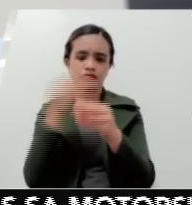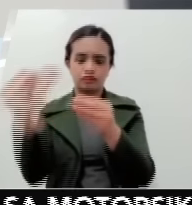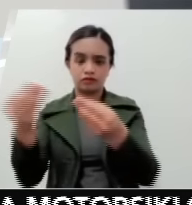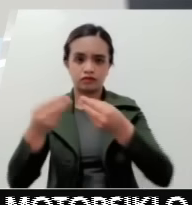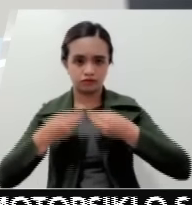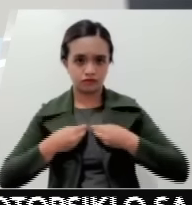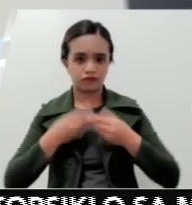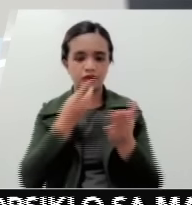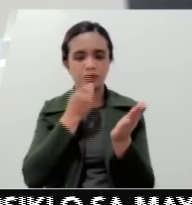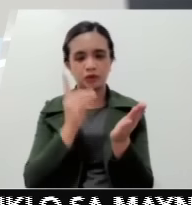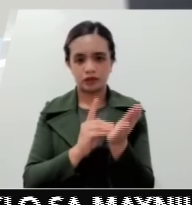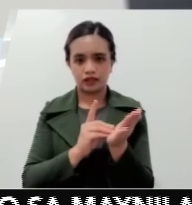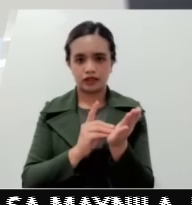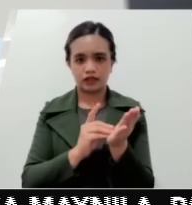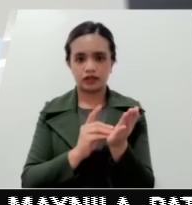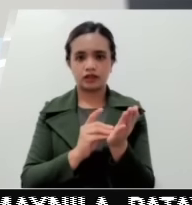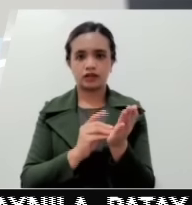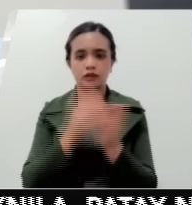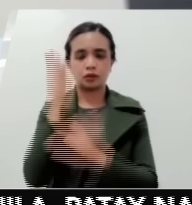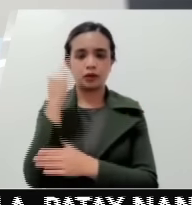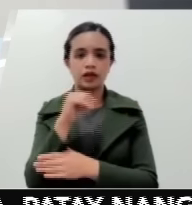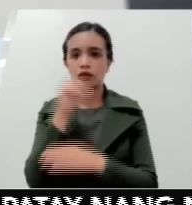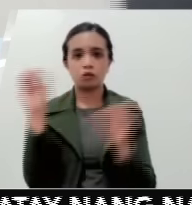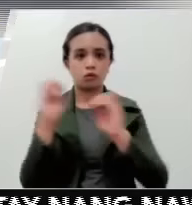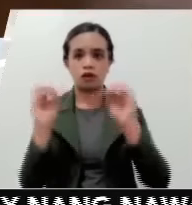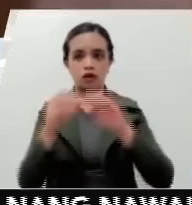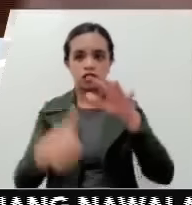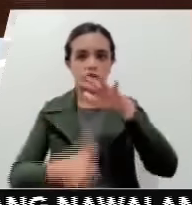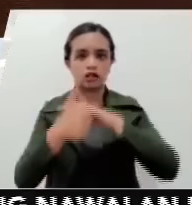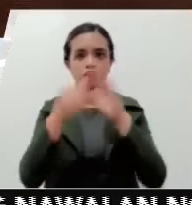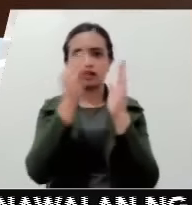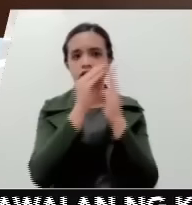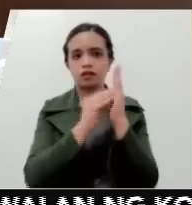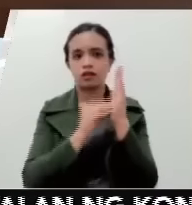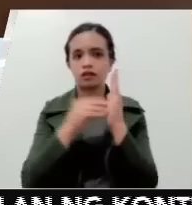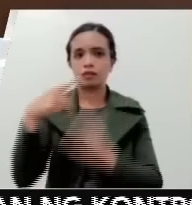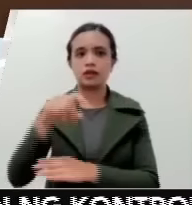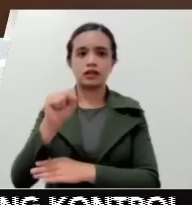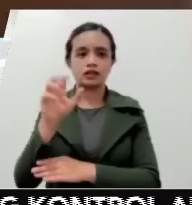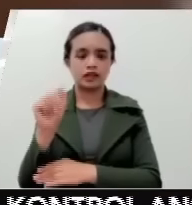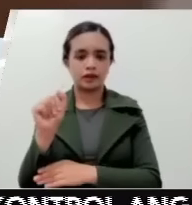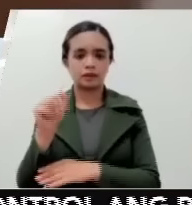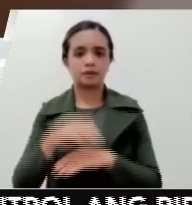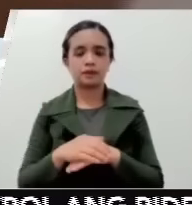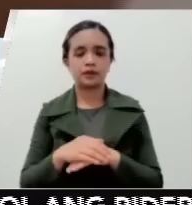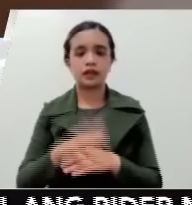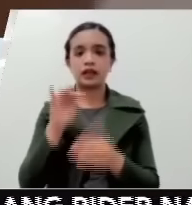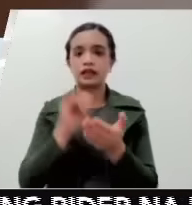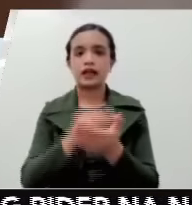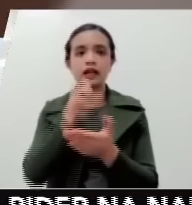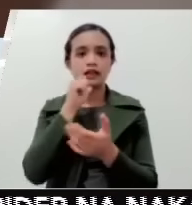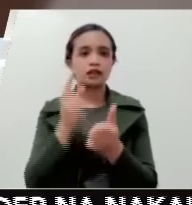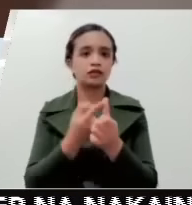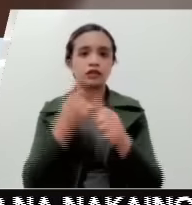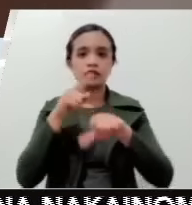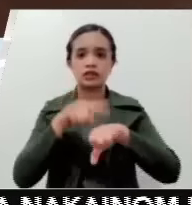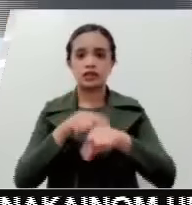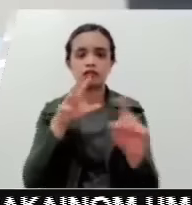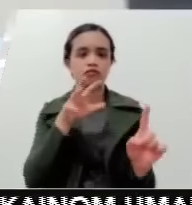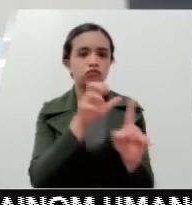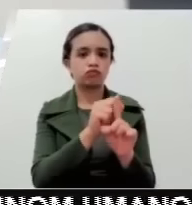kasi hindi ito nagre-reflect doon sa records ng PSA. Hindi raw ito ang unang beses na nahuli ang umoripeking